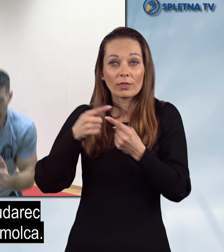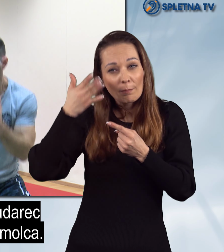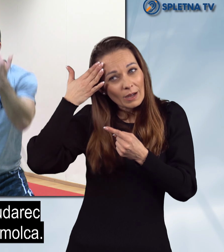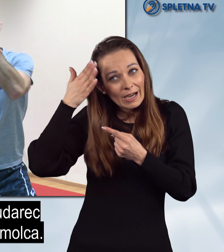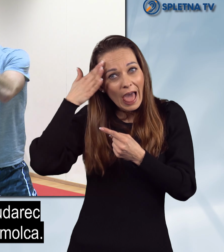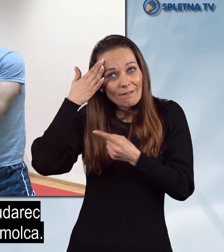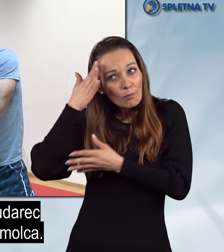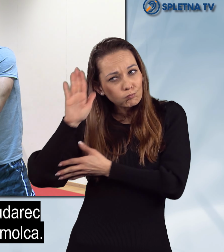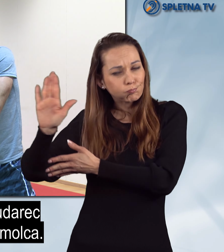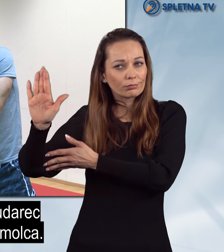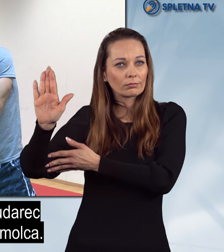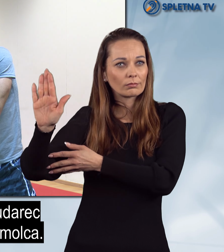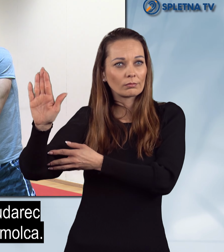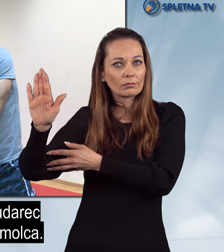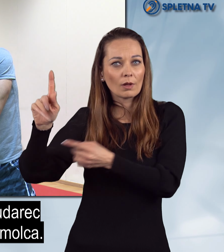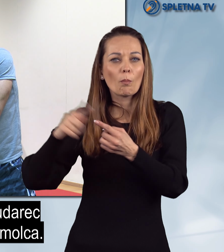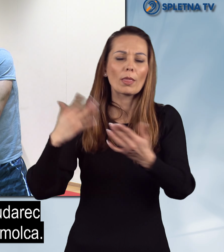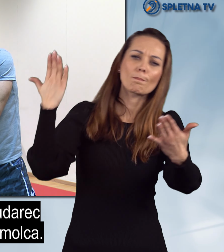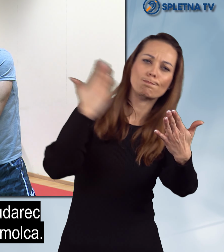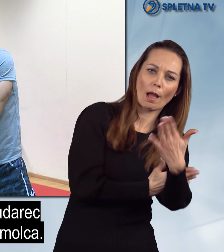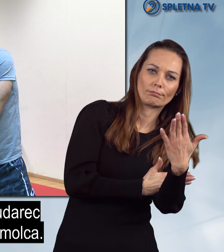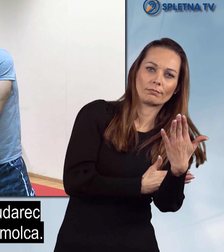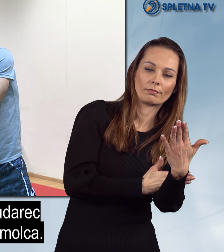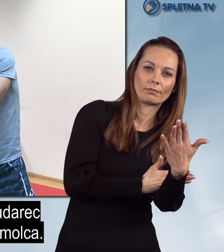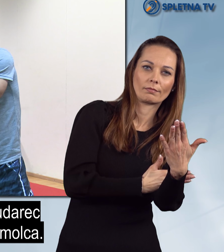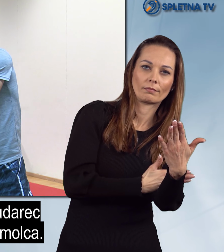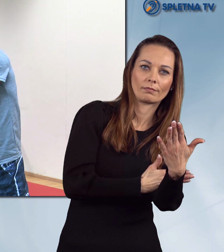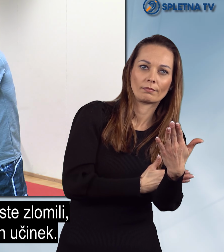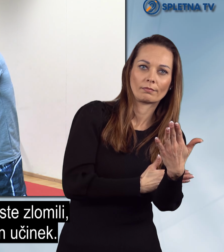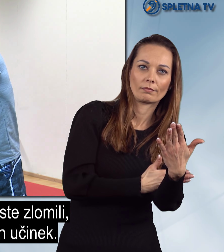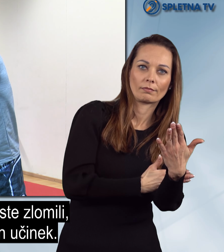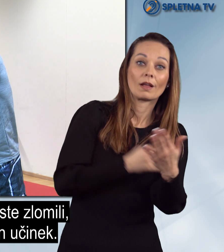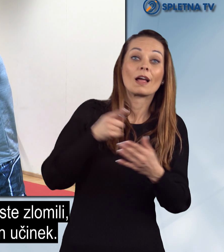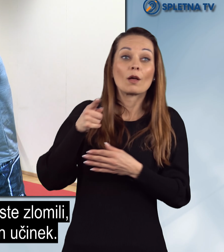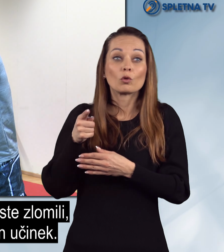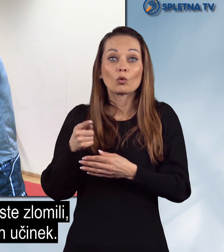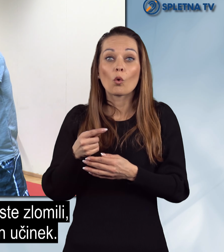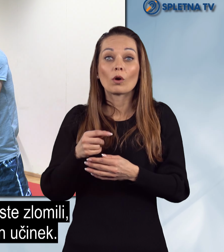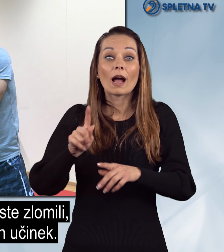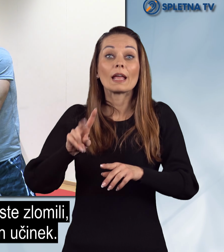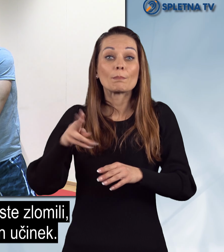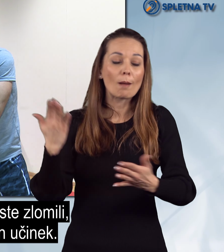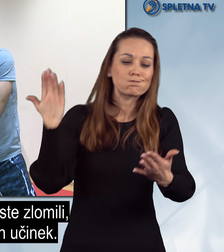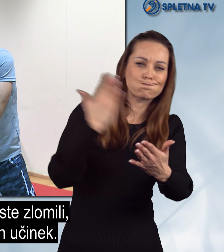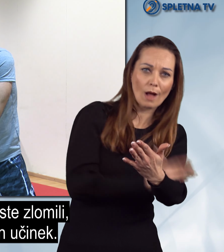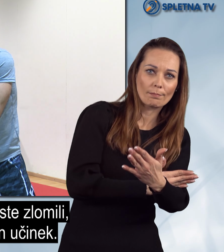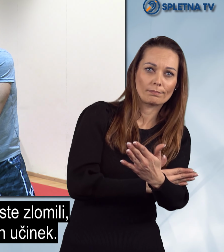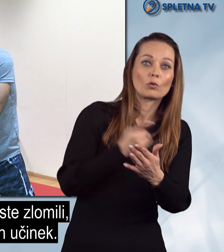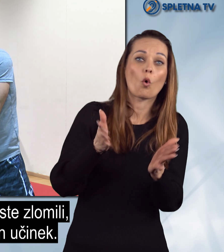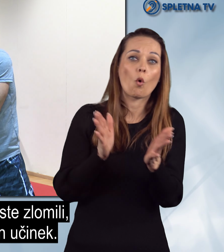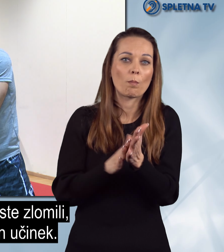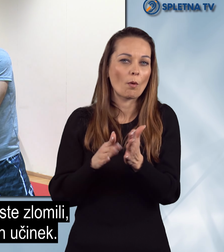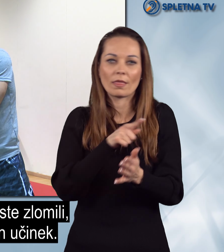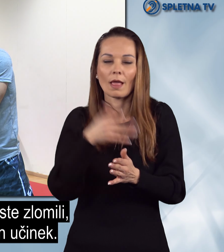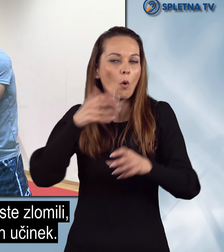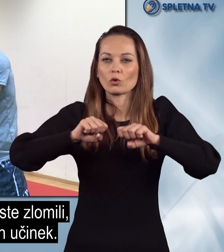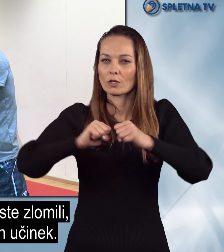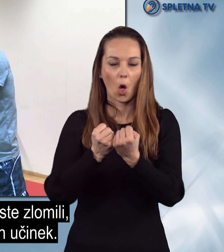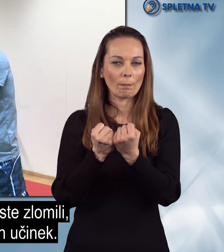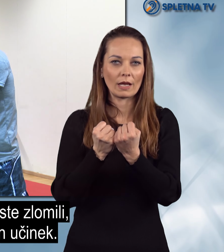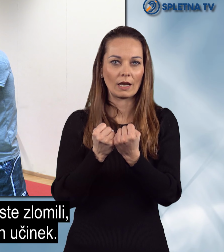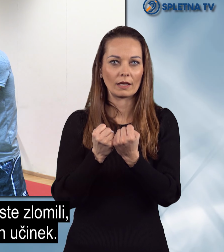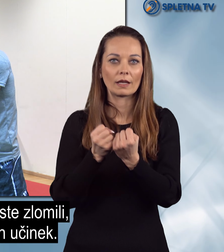in močen udarec v pregib komolca. Tu, ko date udarec v pregib komolca, tu ga ne boste zlomili, ne? Ima pa